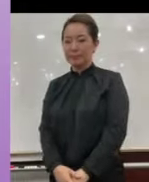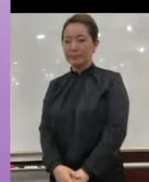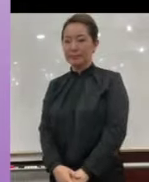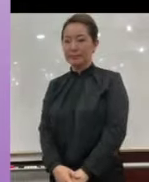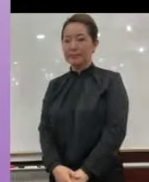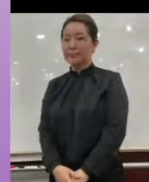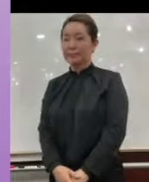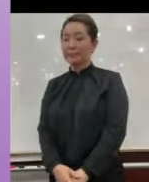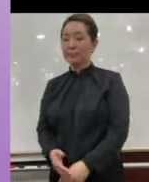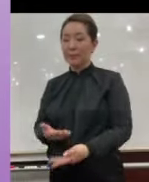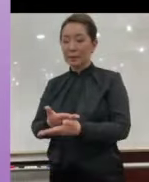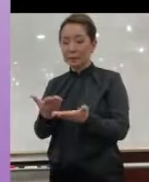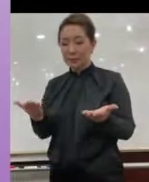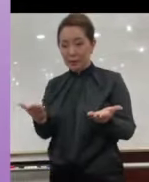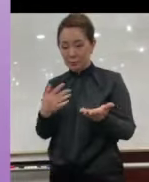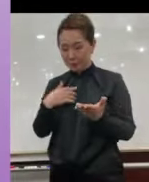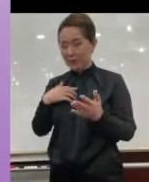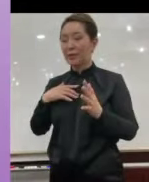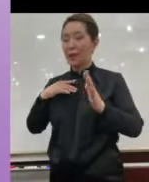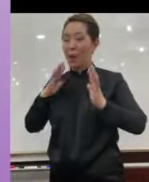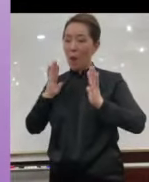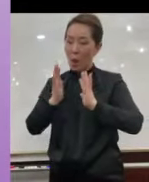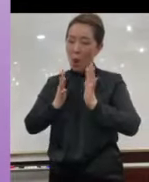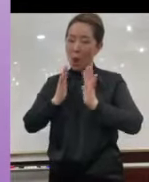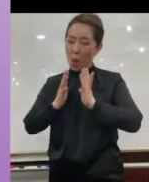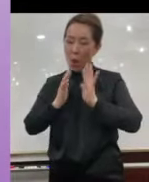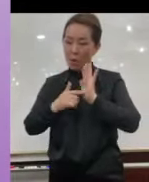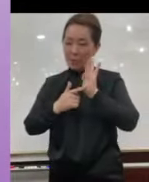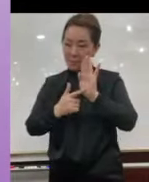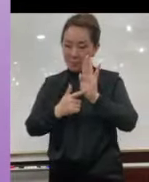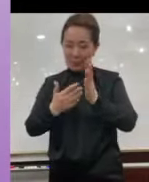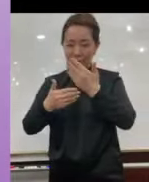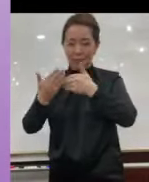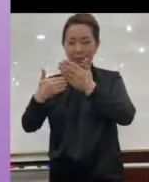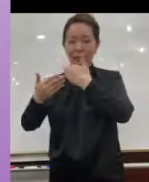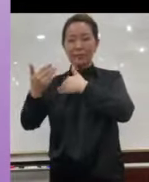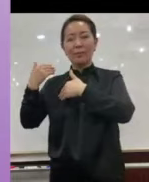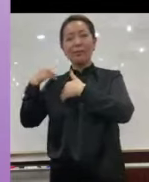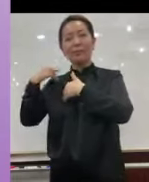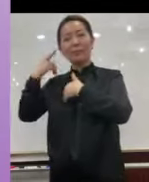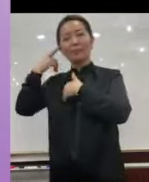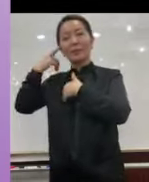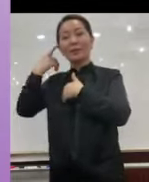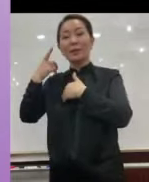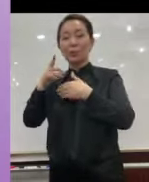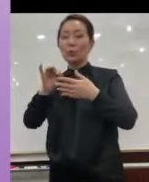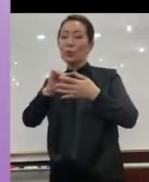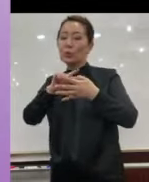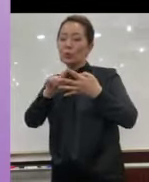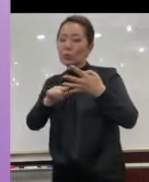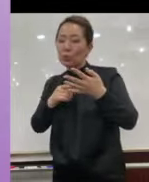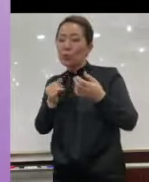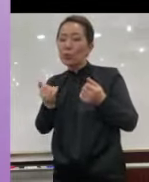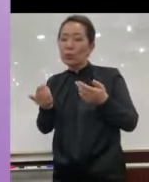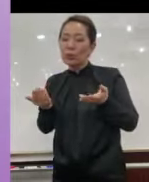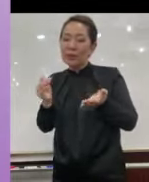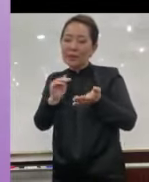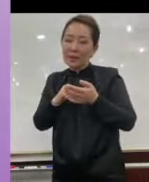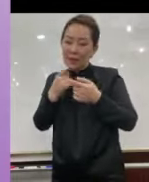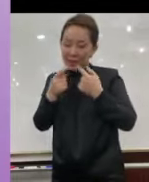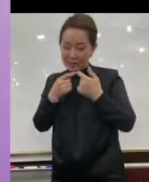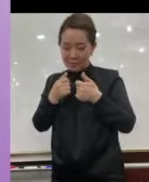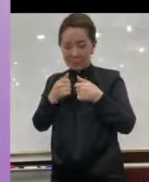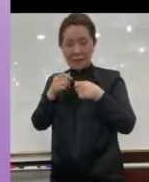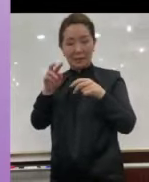Хай. За та бүхэн миний ярьсан зүйлүүдийг эргүүлээд санах юм бол яг юу ярьсныг эргэцүүлж бодох юм бол